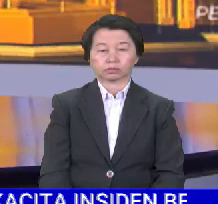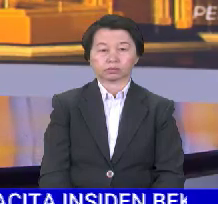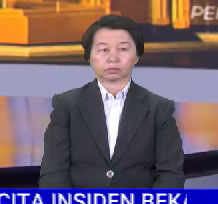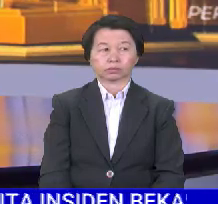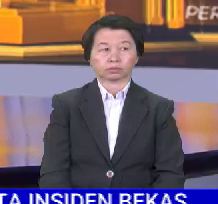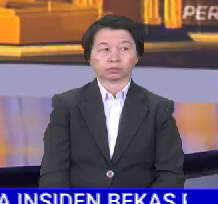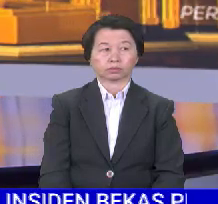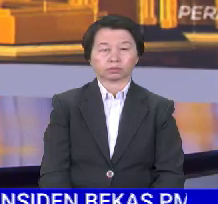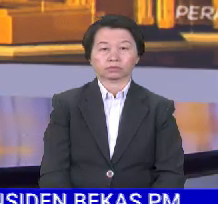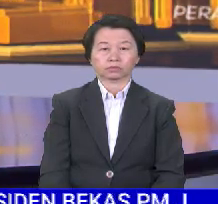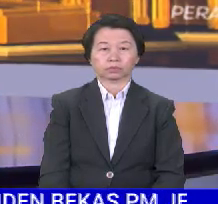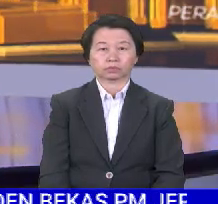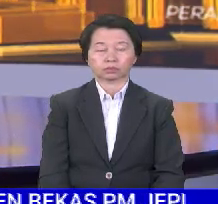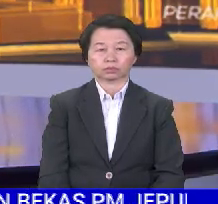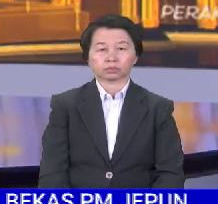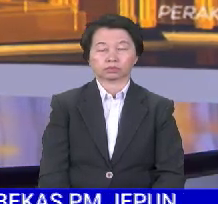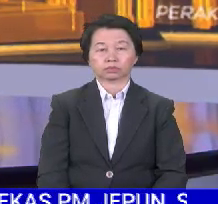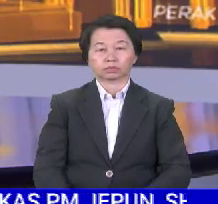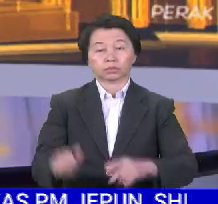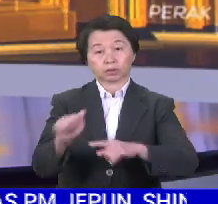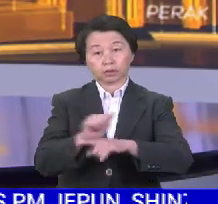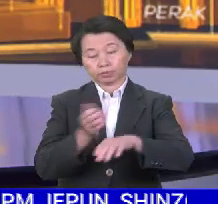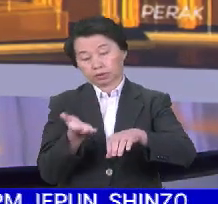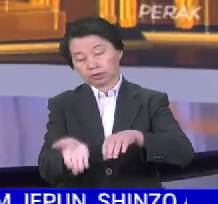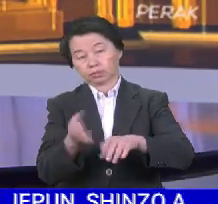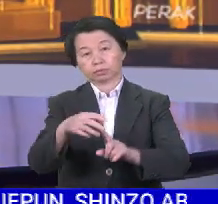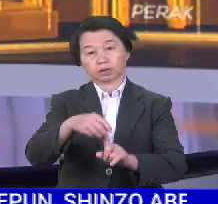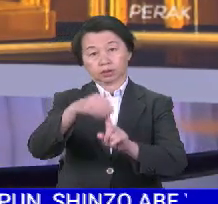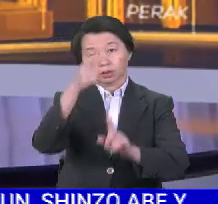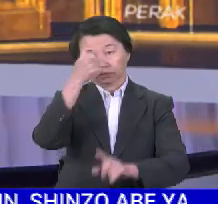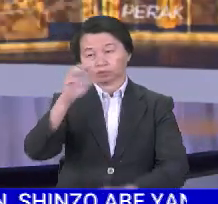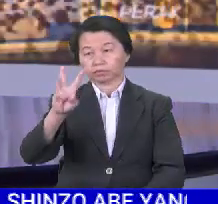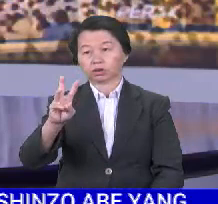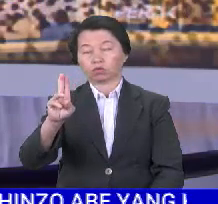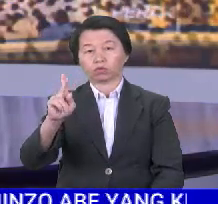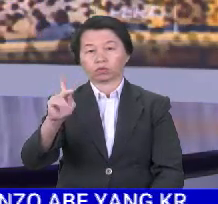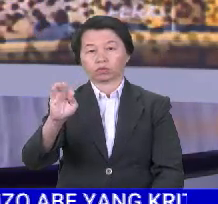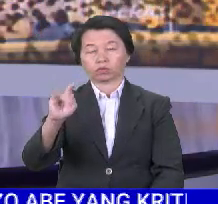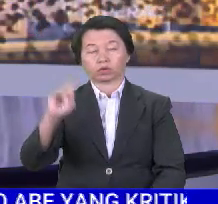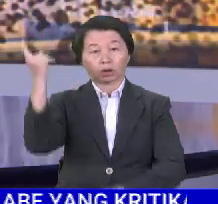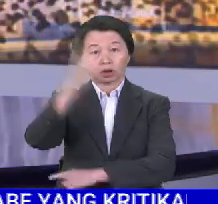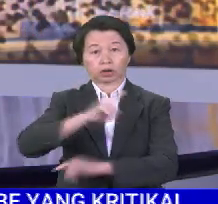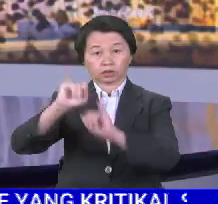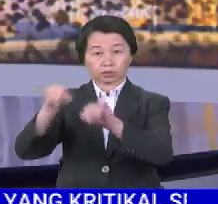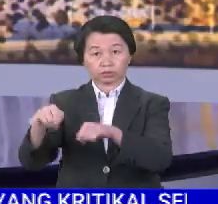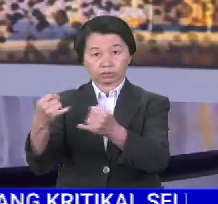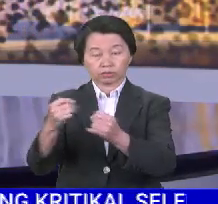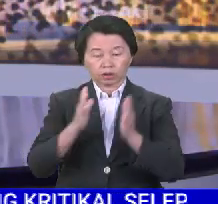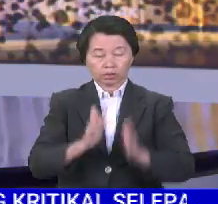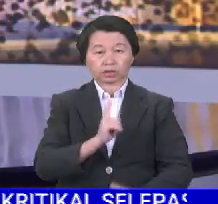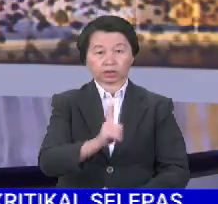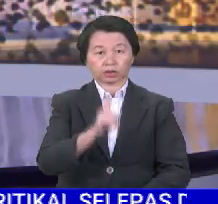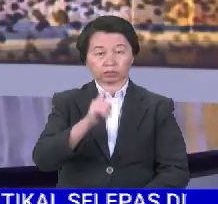Masih dalam berita wilayah. Saudara, ibadah haji tahun ini istimewa kerana wukuf di Arafah jatuh pada hari Jumaat. Umat Islam